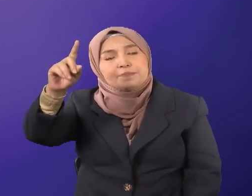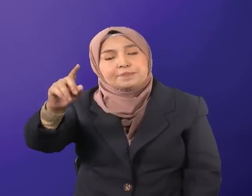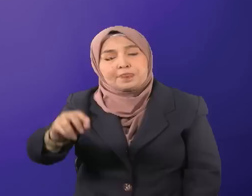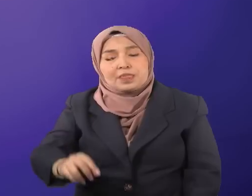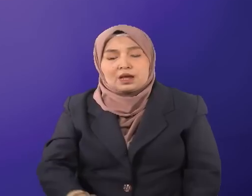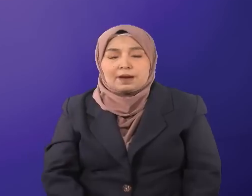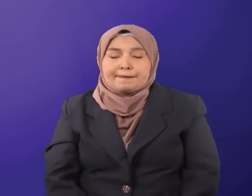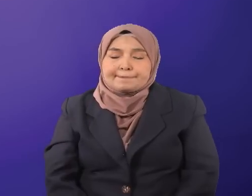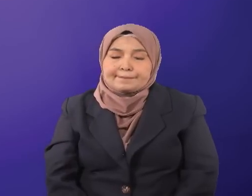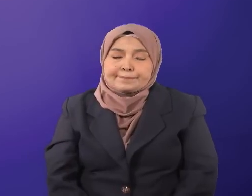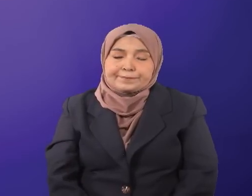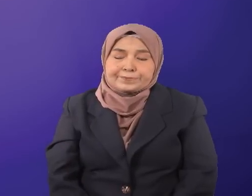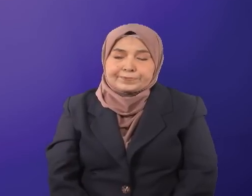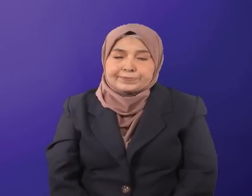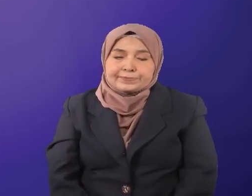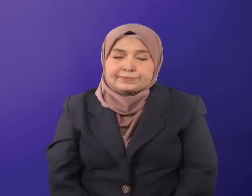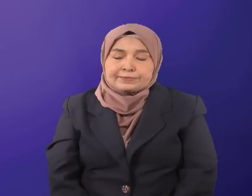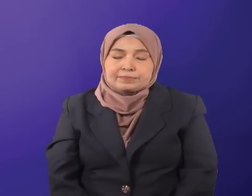الله